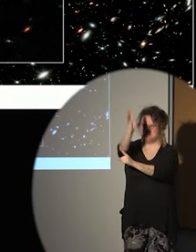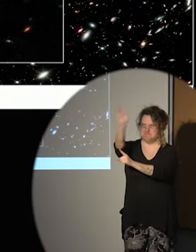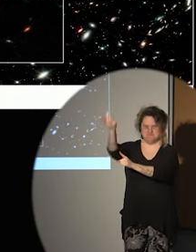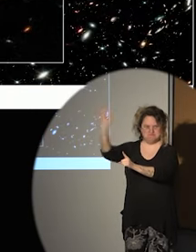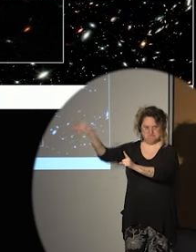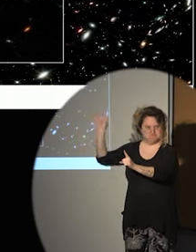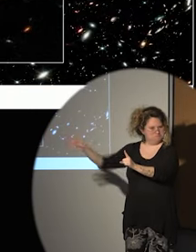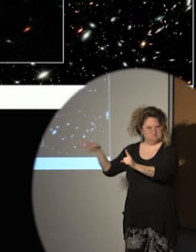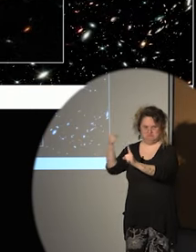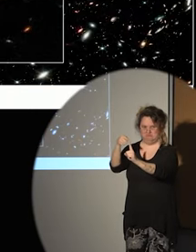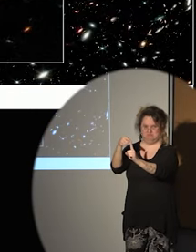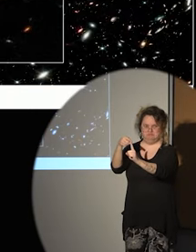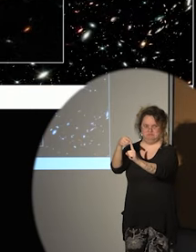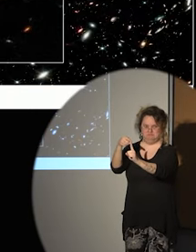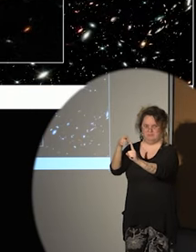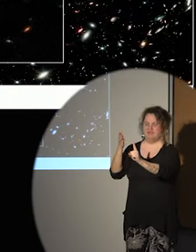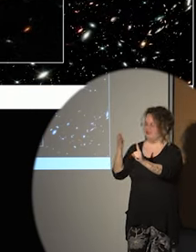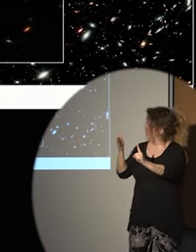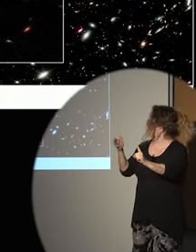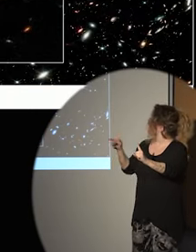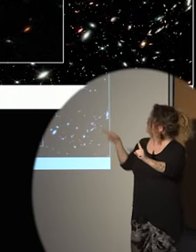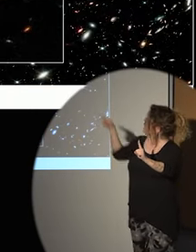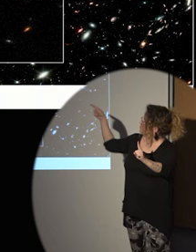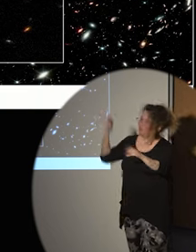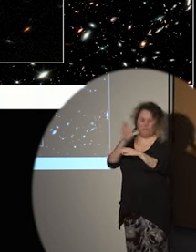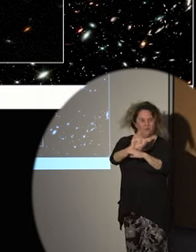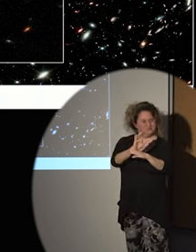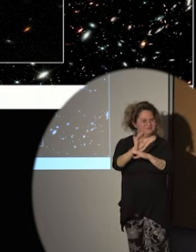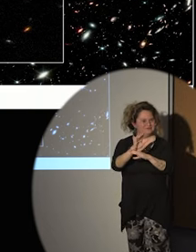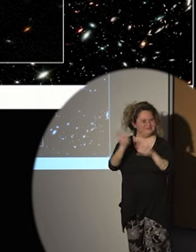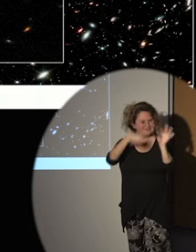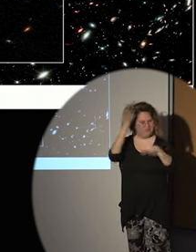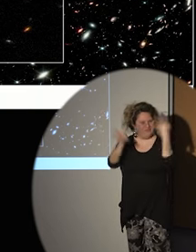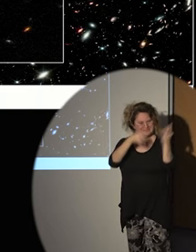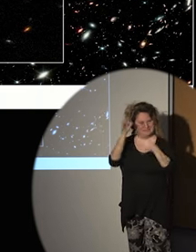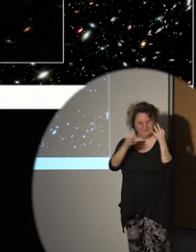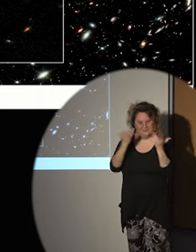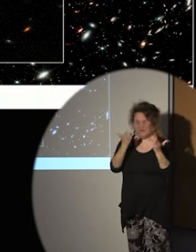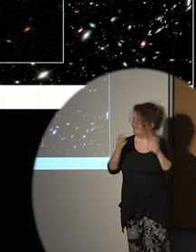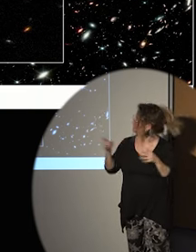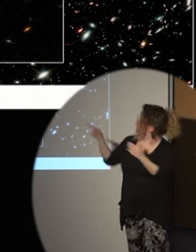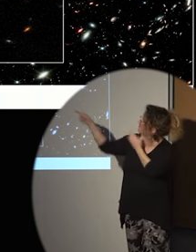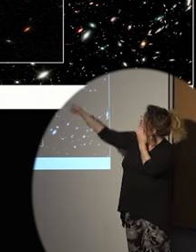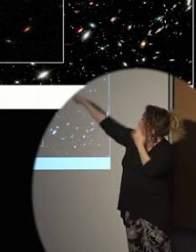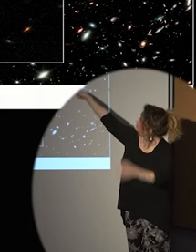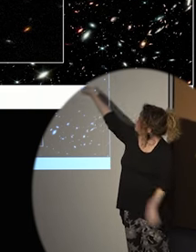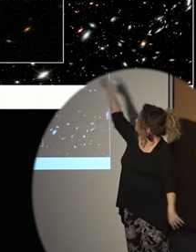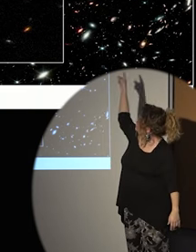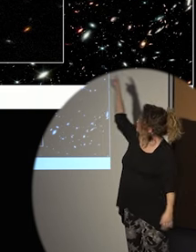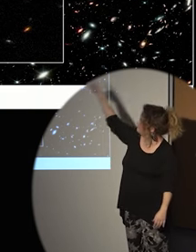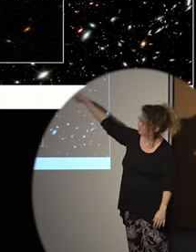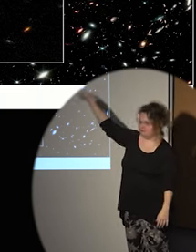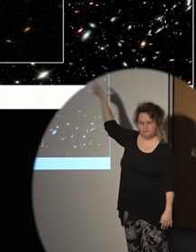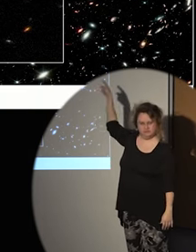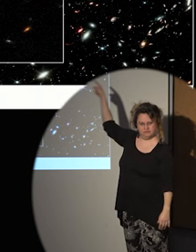découvertes. En fait, il a identifié les toutes premières galaxies dans l'univers. Alors, la première